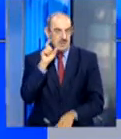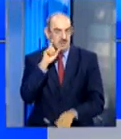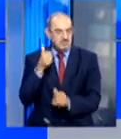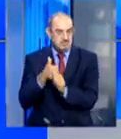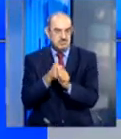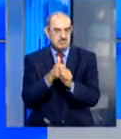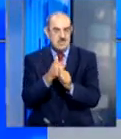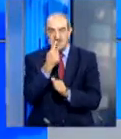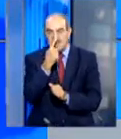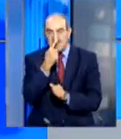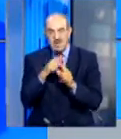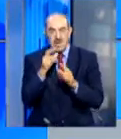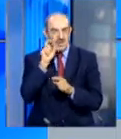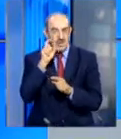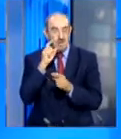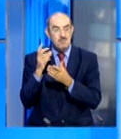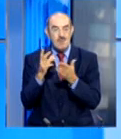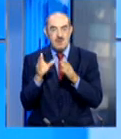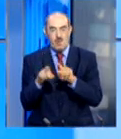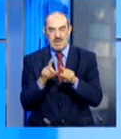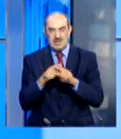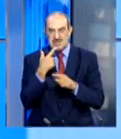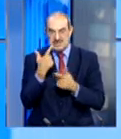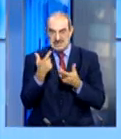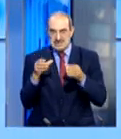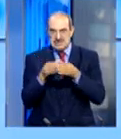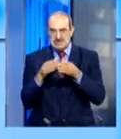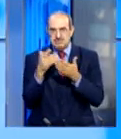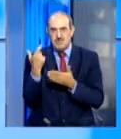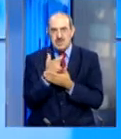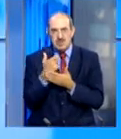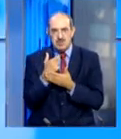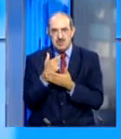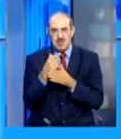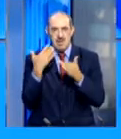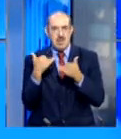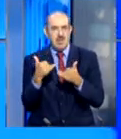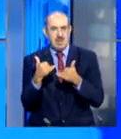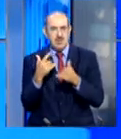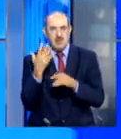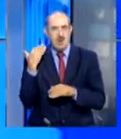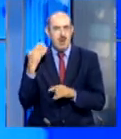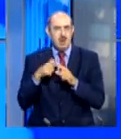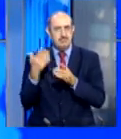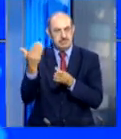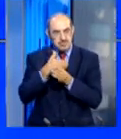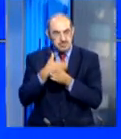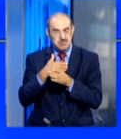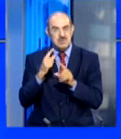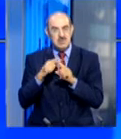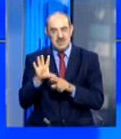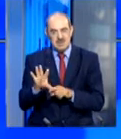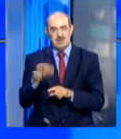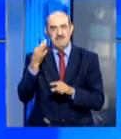المرافق المتخصص في طب الكوارث، حيث تمكن فريق الحماية المدنية الجزائرية منذ بداية تدخلاته من